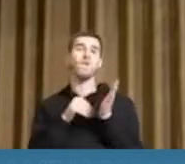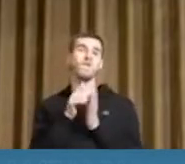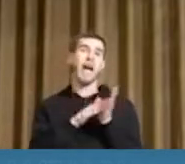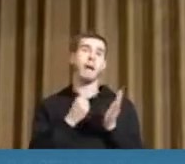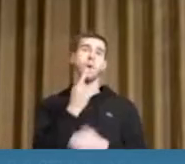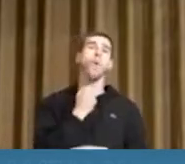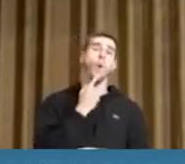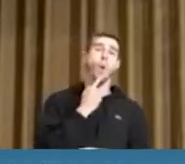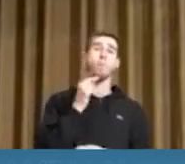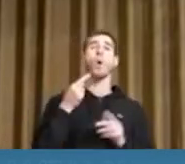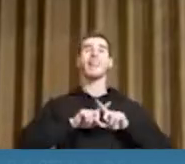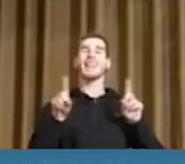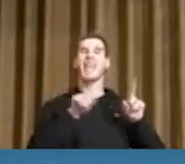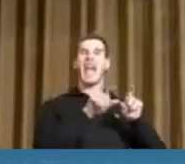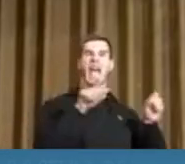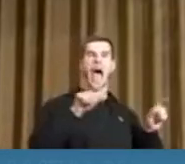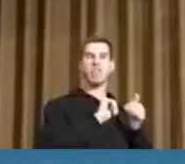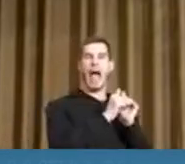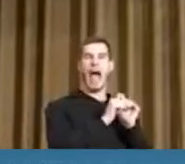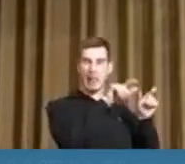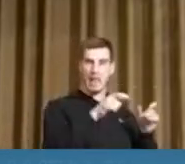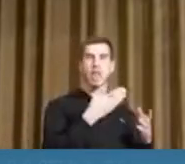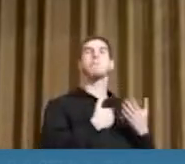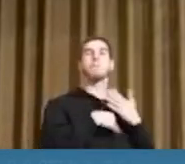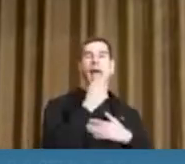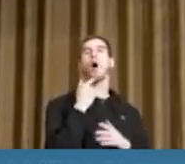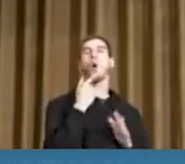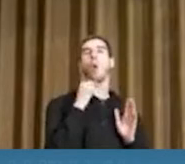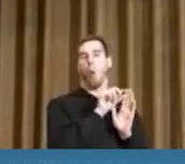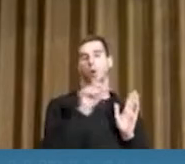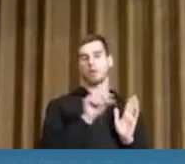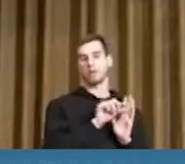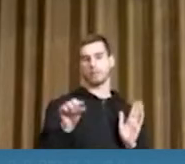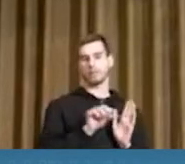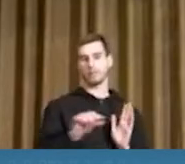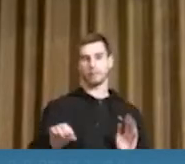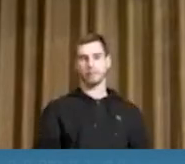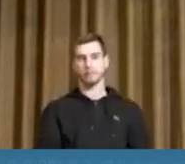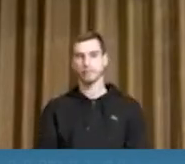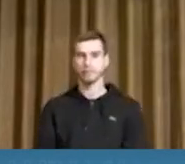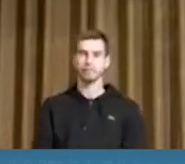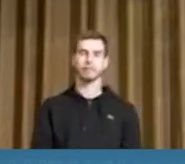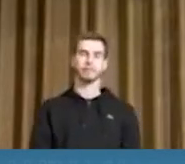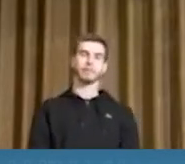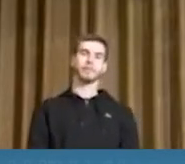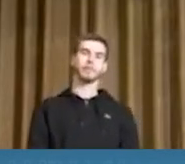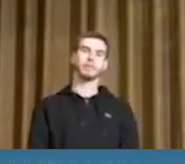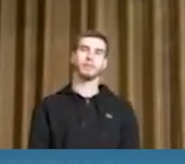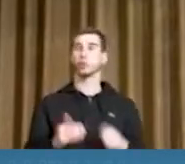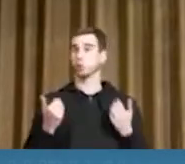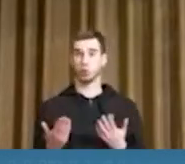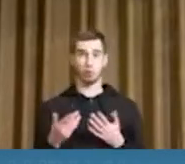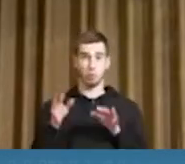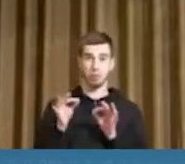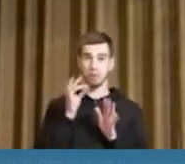bei den Nicht-Kaderathleten doch etwas prominenter. Und man kann jetzt natürlich sagen, gut, es sind erfragte Symptome. Wenn ich jemand